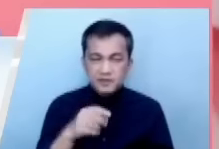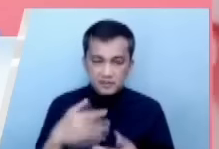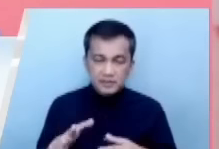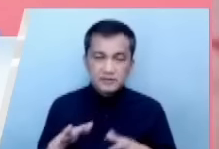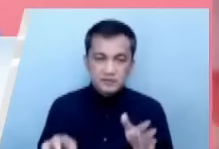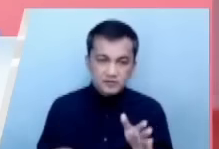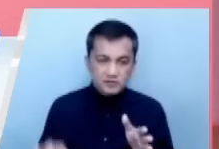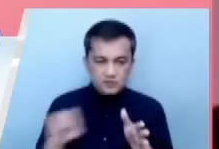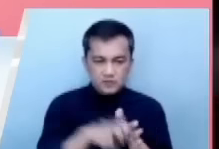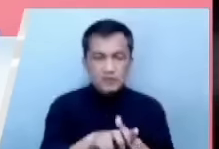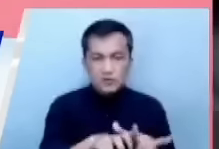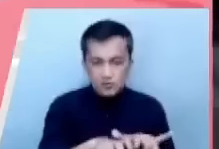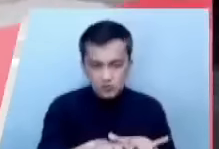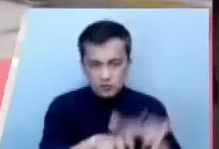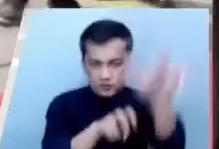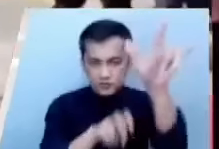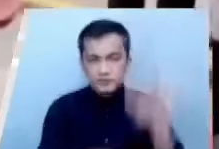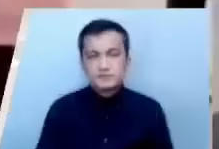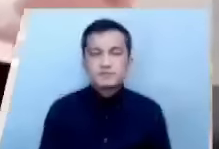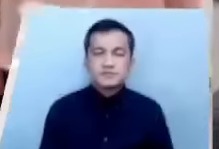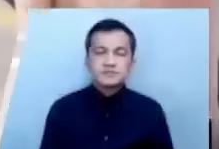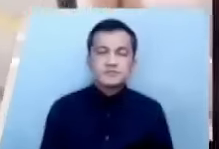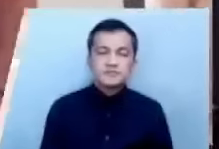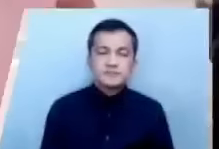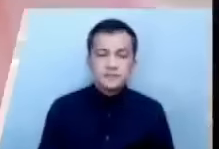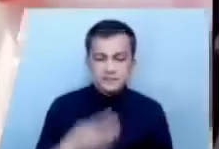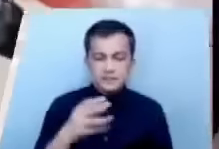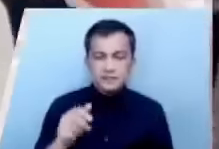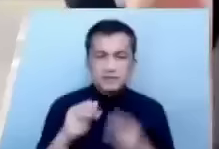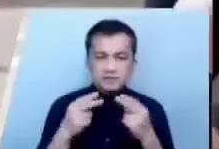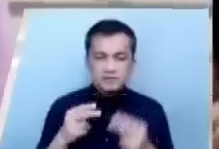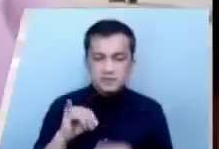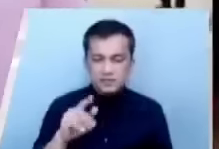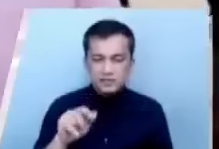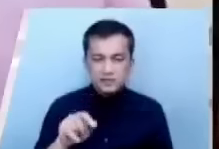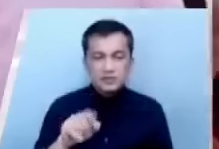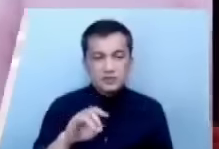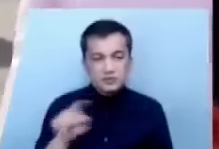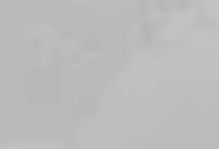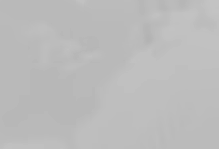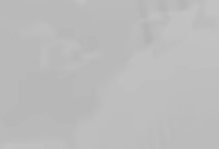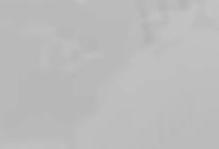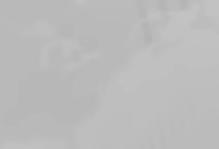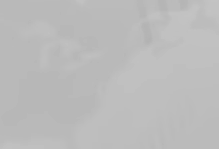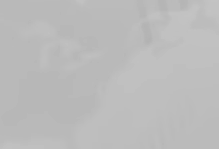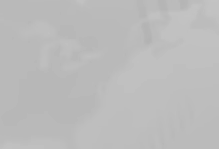eroplano. Para sa GMA Integrated News, Ian Cruz, nakatutok 24 oras.